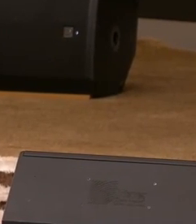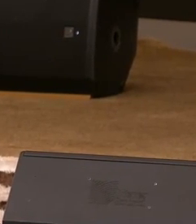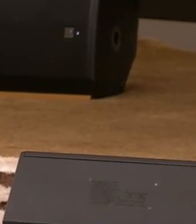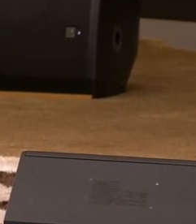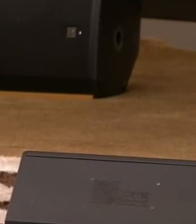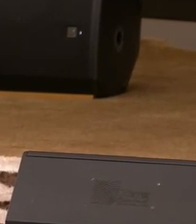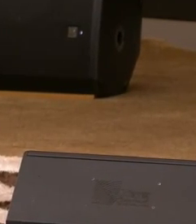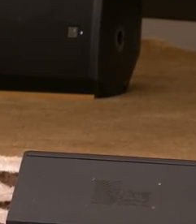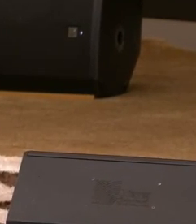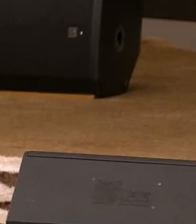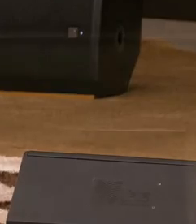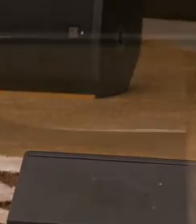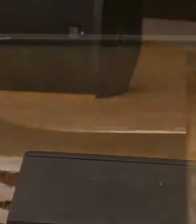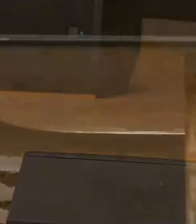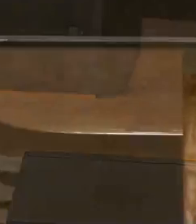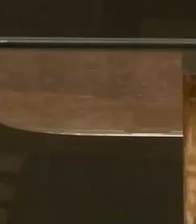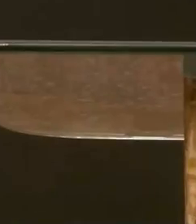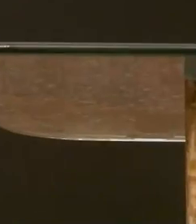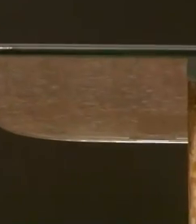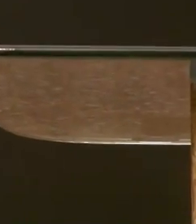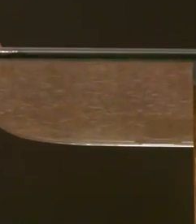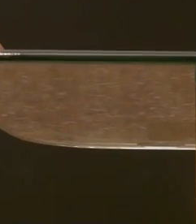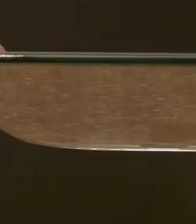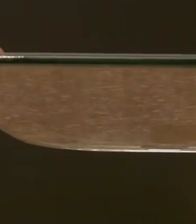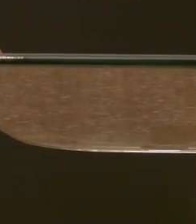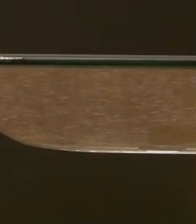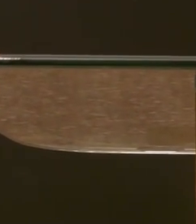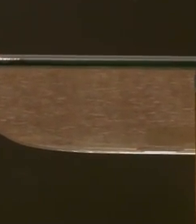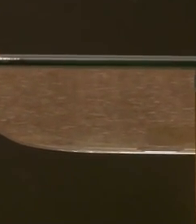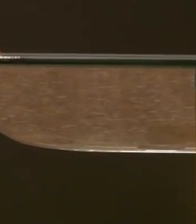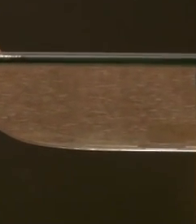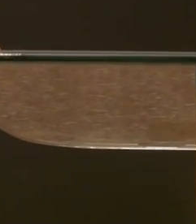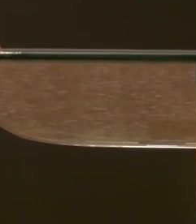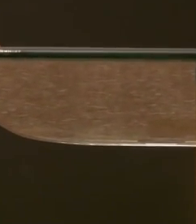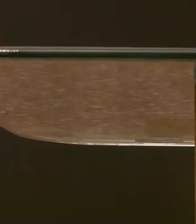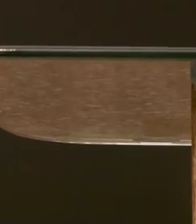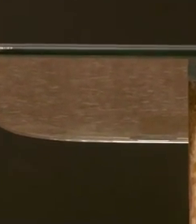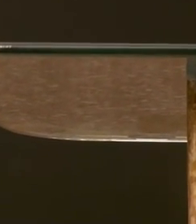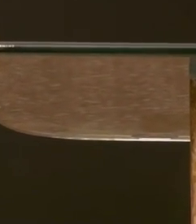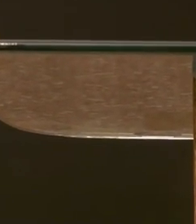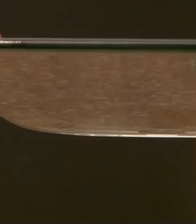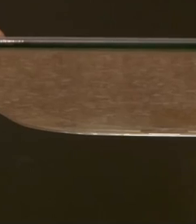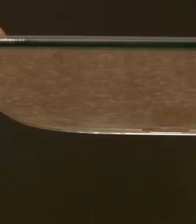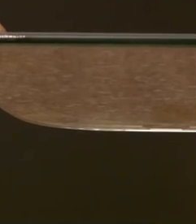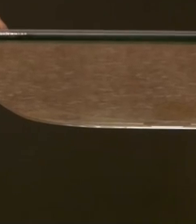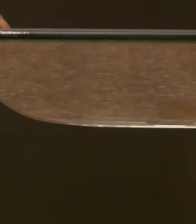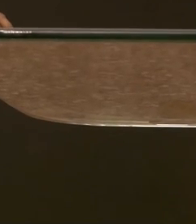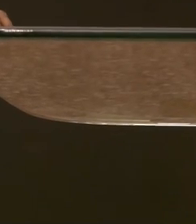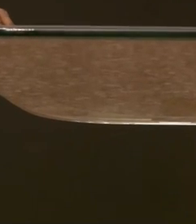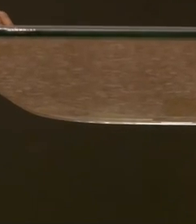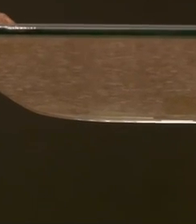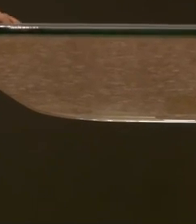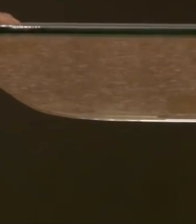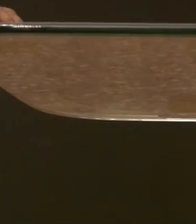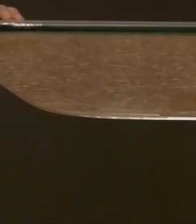soir. Merci de nous amener ici. Merci pour tous ceux qui se sont connectés. Nous demandons, Seigneur, que ta